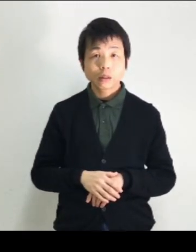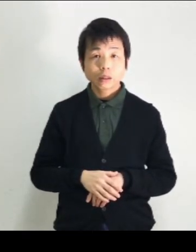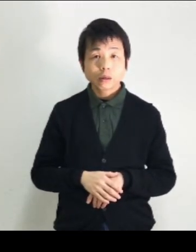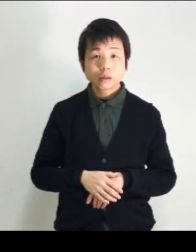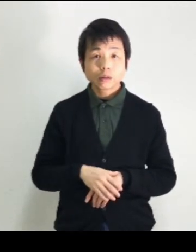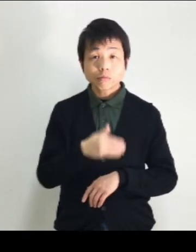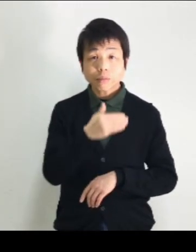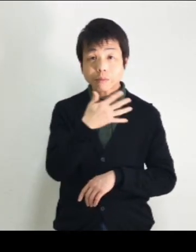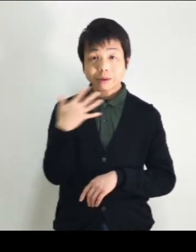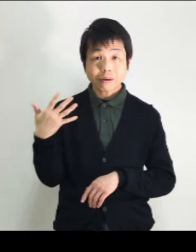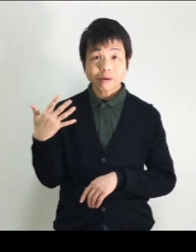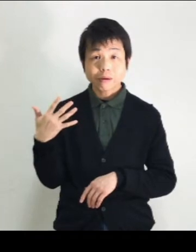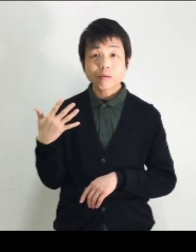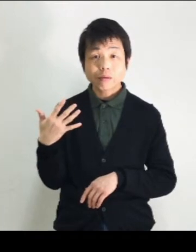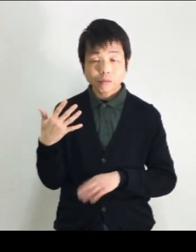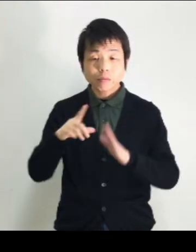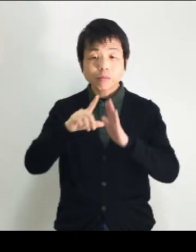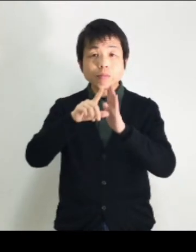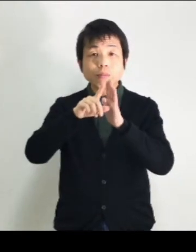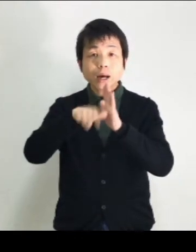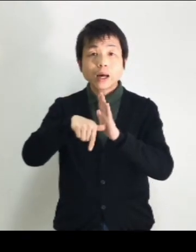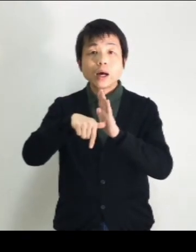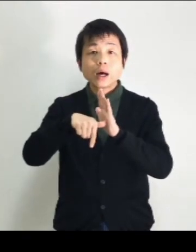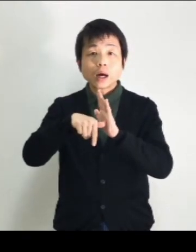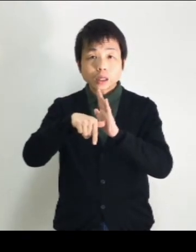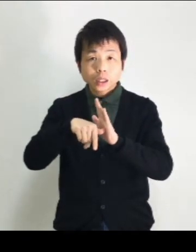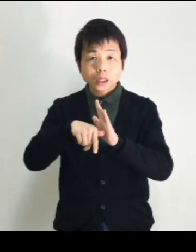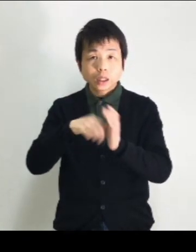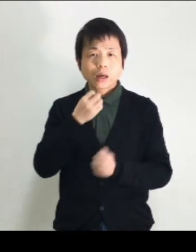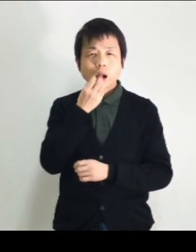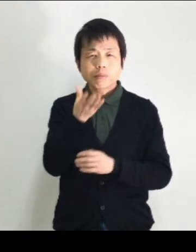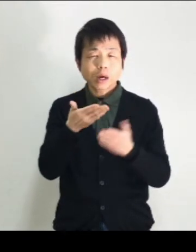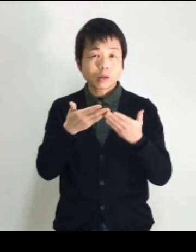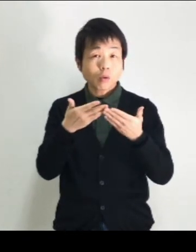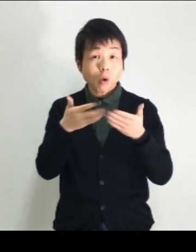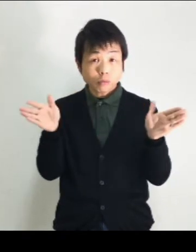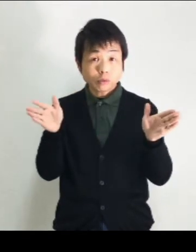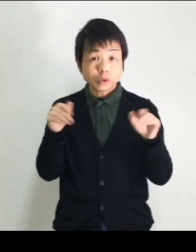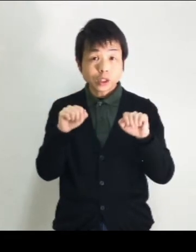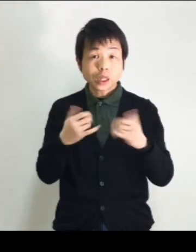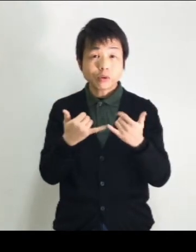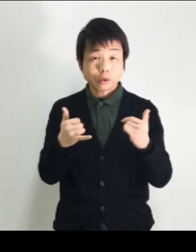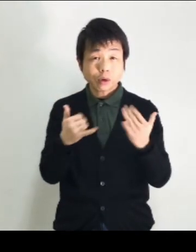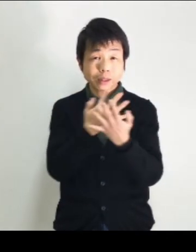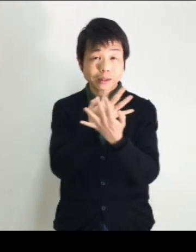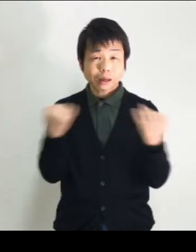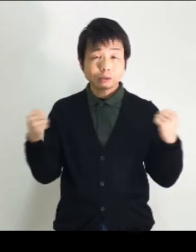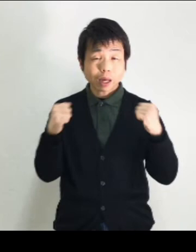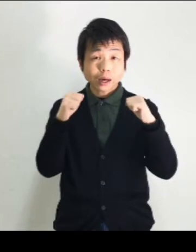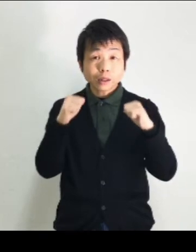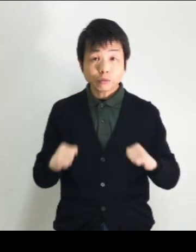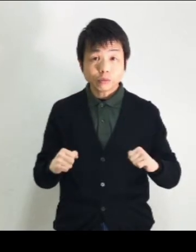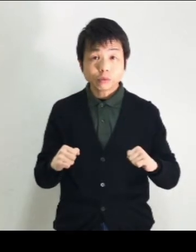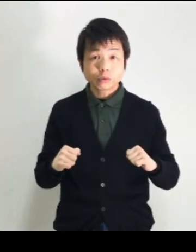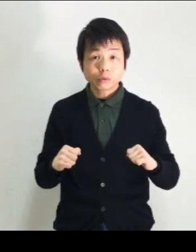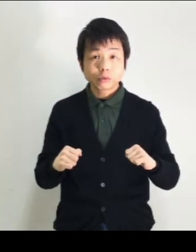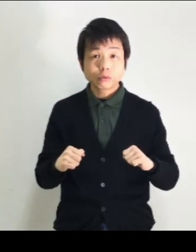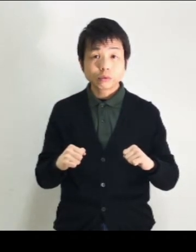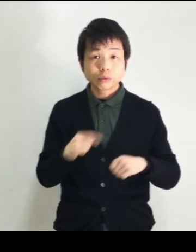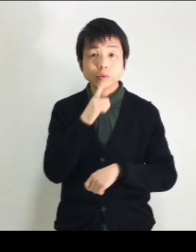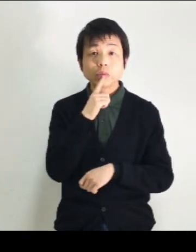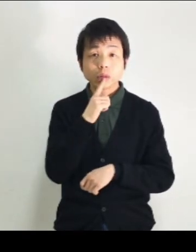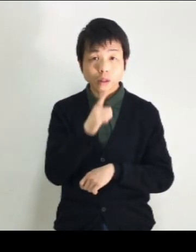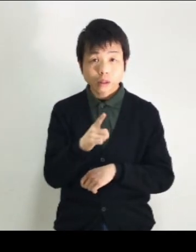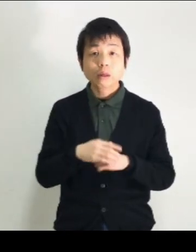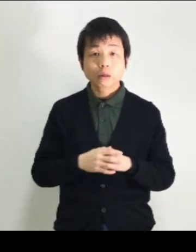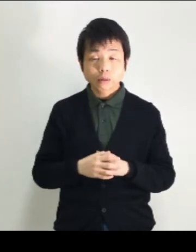そのアメリカの場合、すごくオープンにカミングアウトをしている人たちがたくさんいるっていうところで、